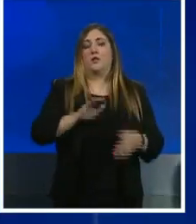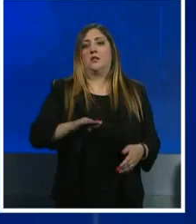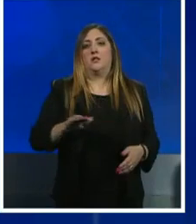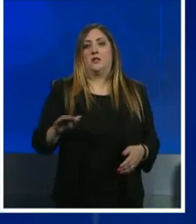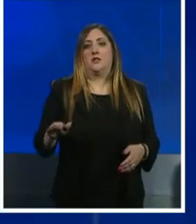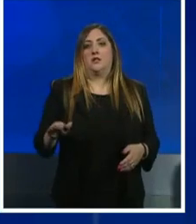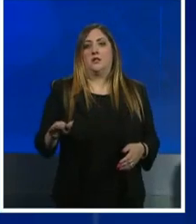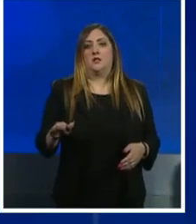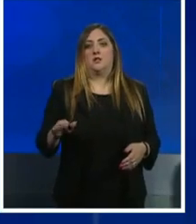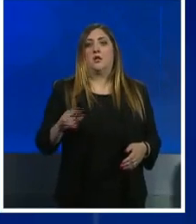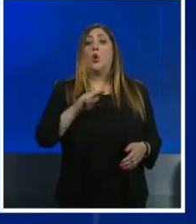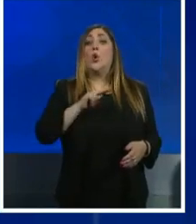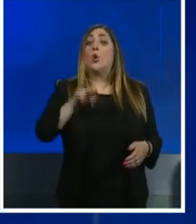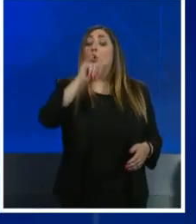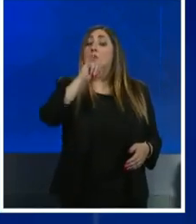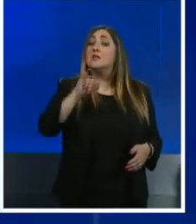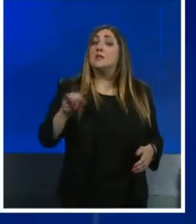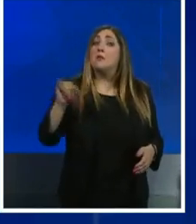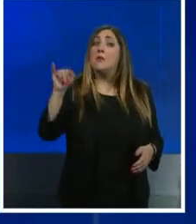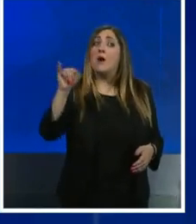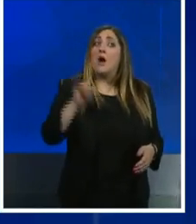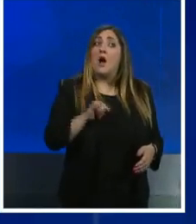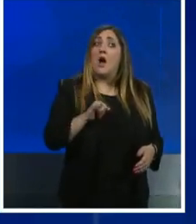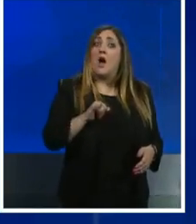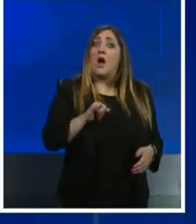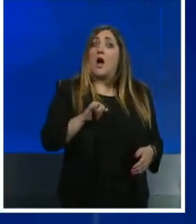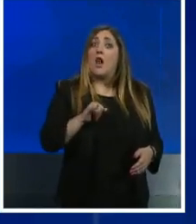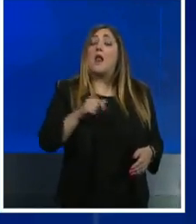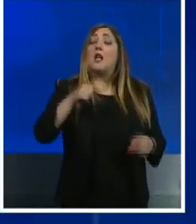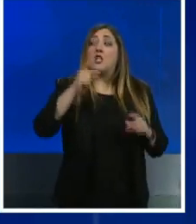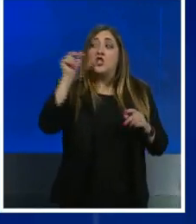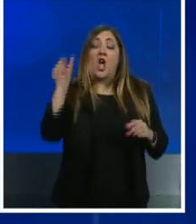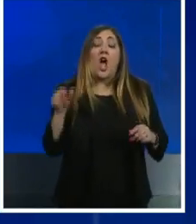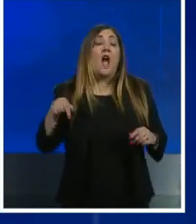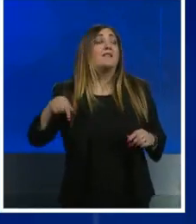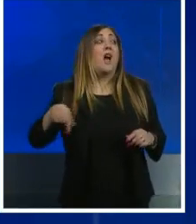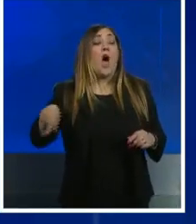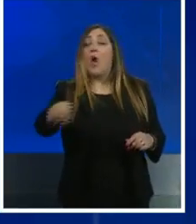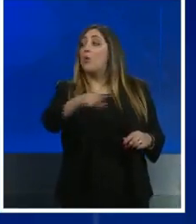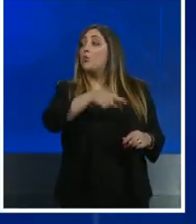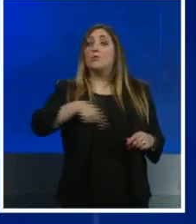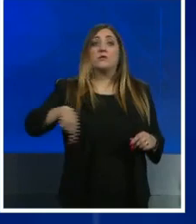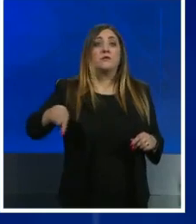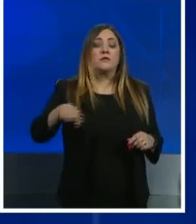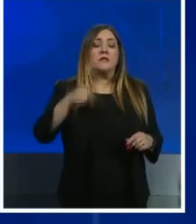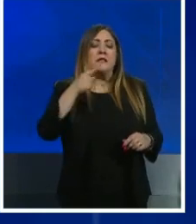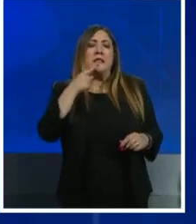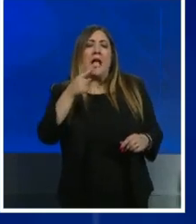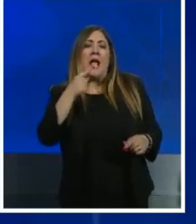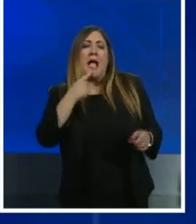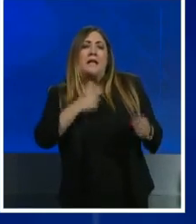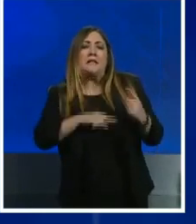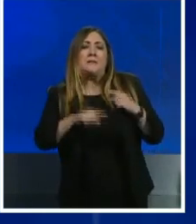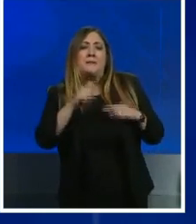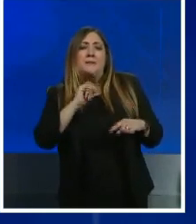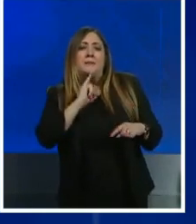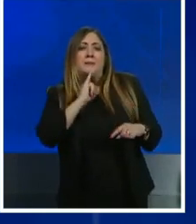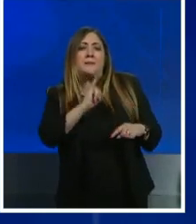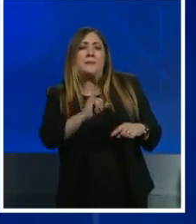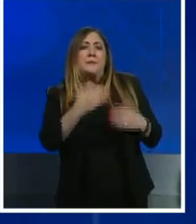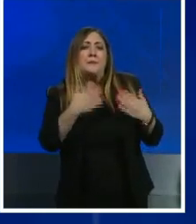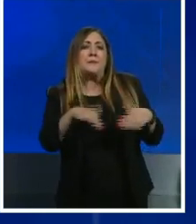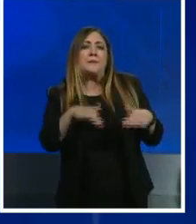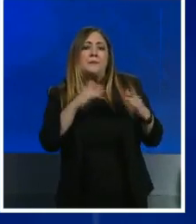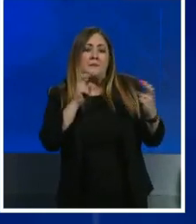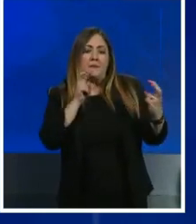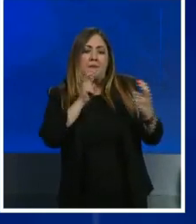U jagħmel żball min inkluż minnu qiegħed madwar din il-mejda li jxerret kliem